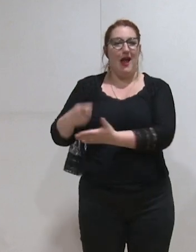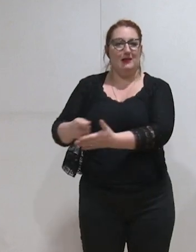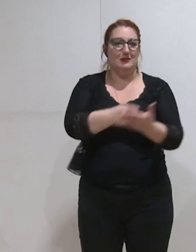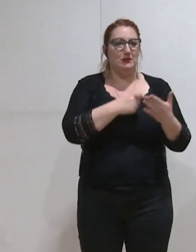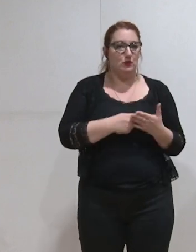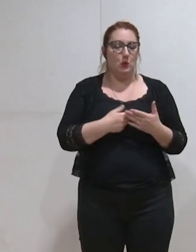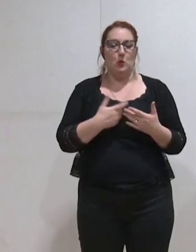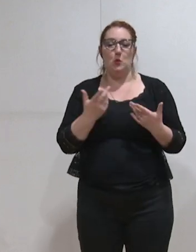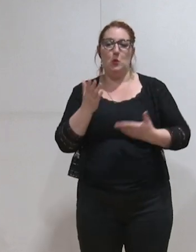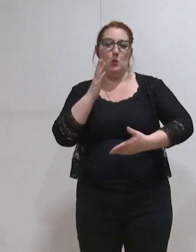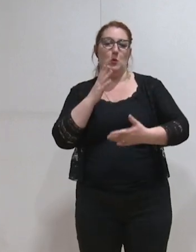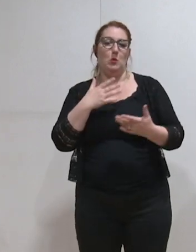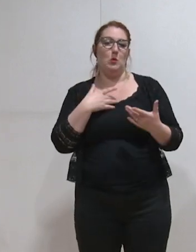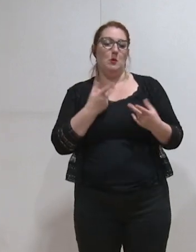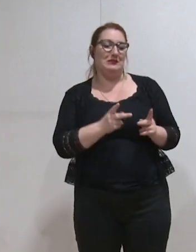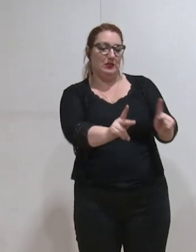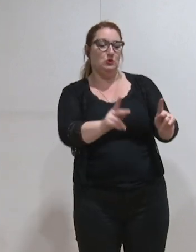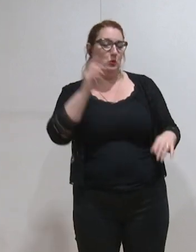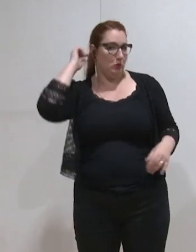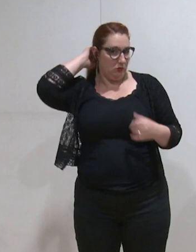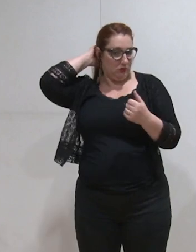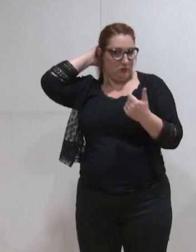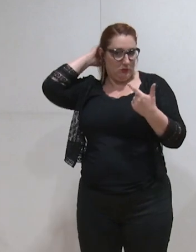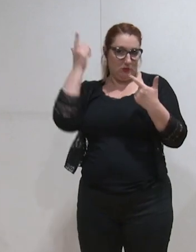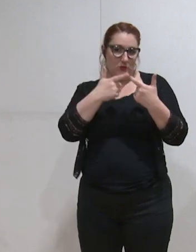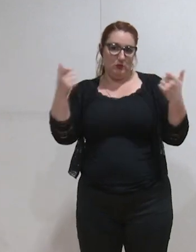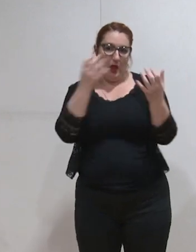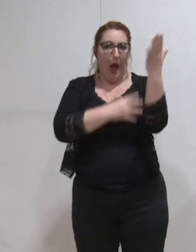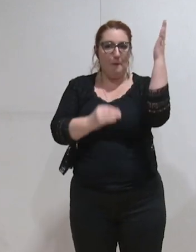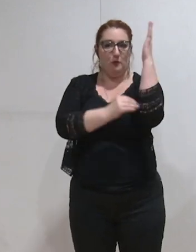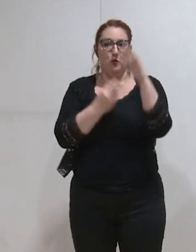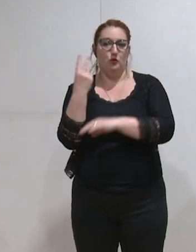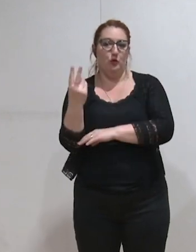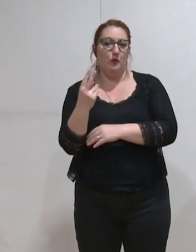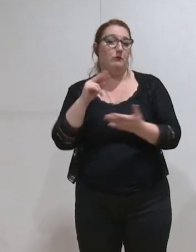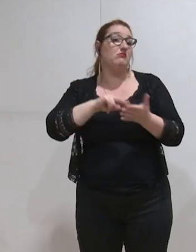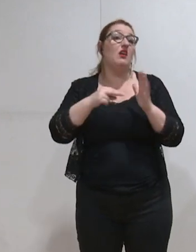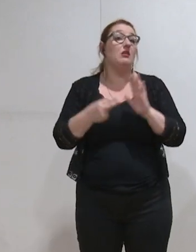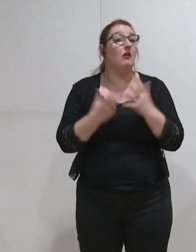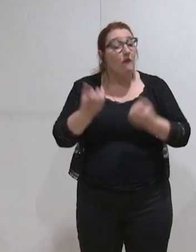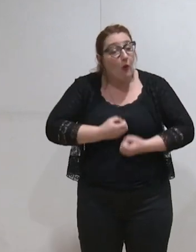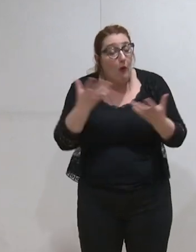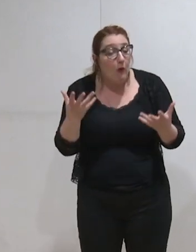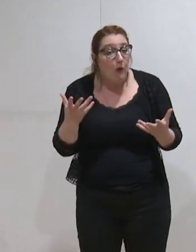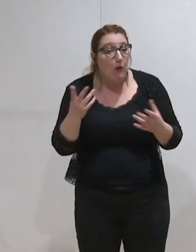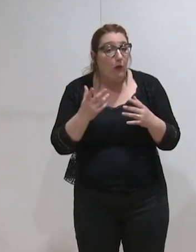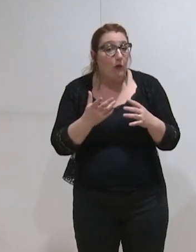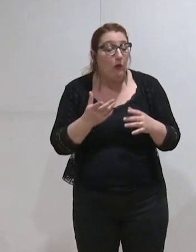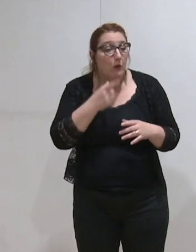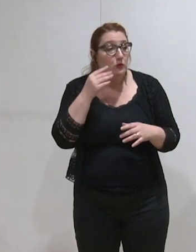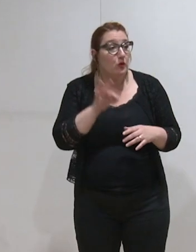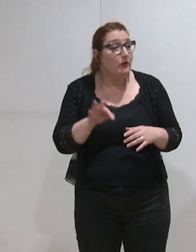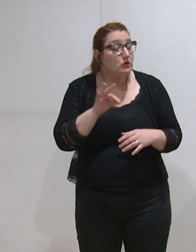sessions et il y a deux amendements de l'amendement technique vous voulez en dire un mot monsieur